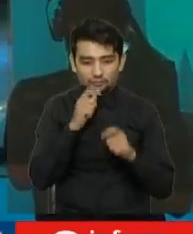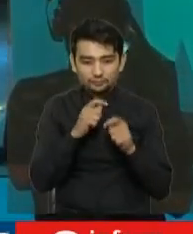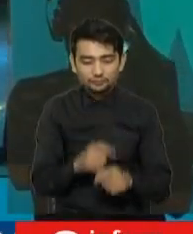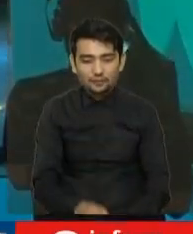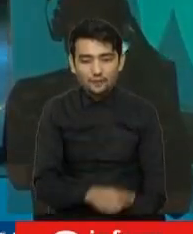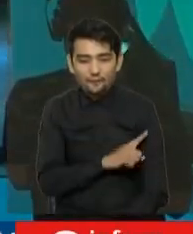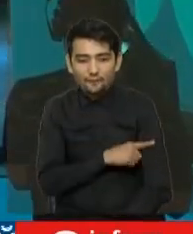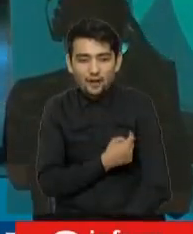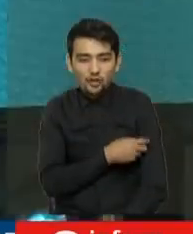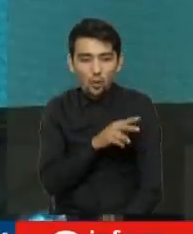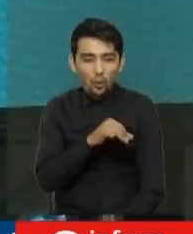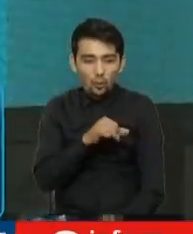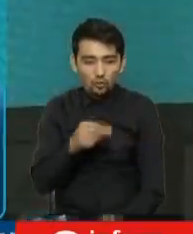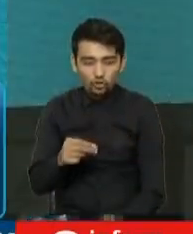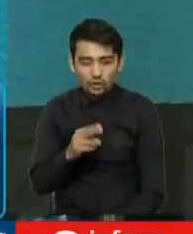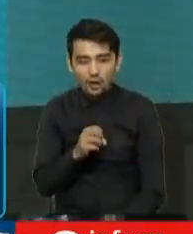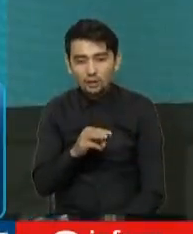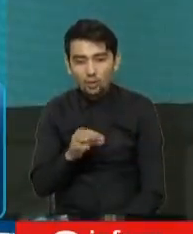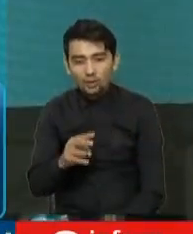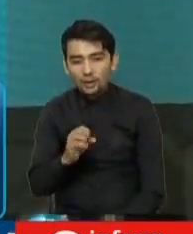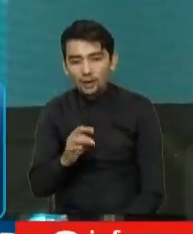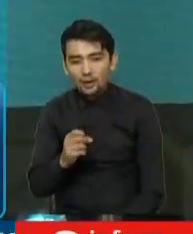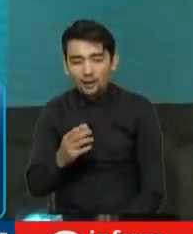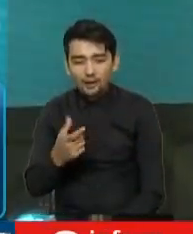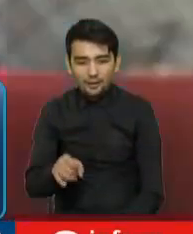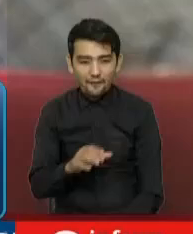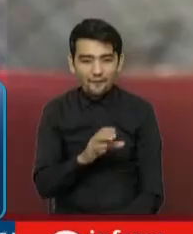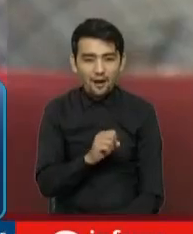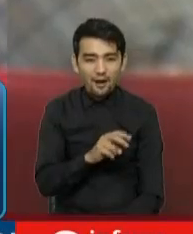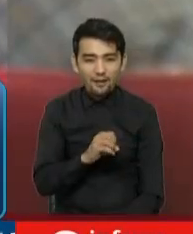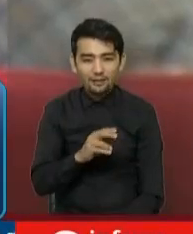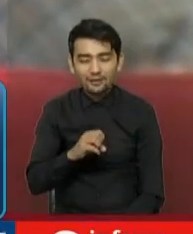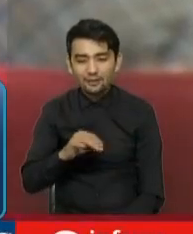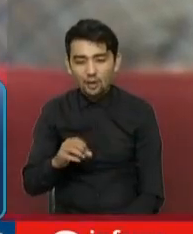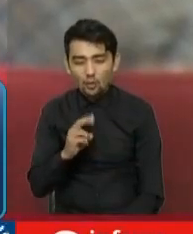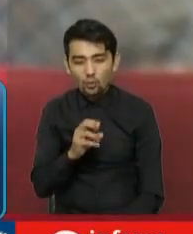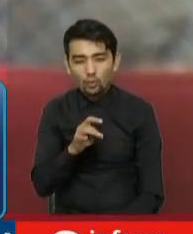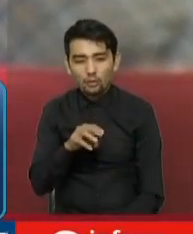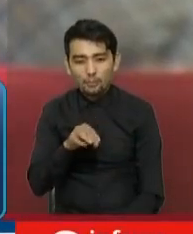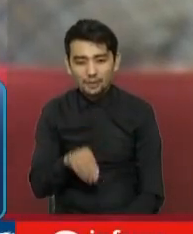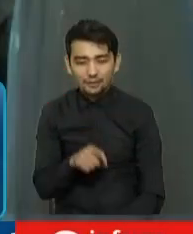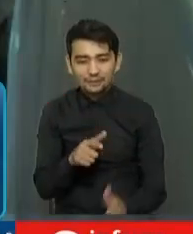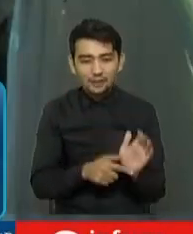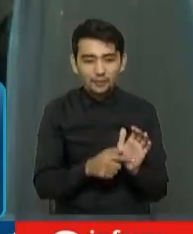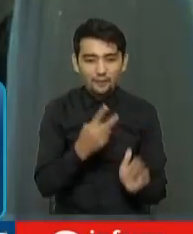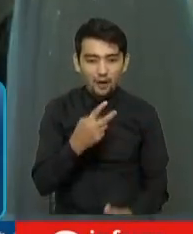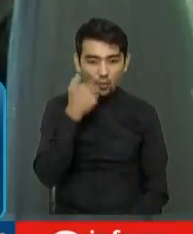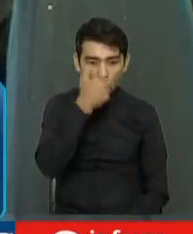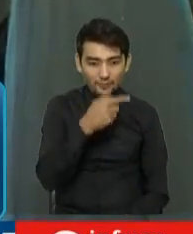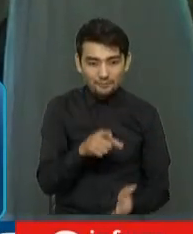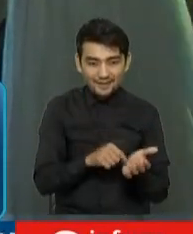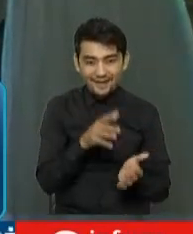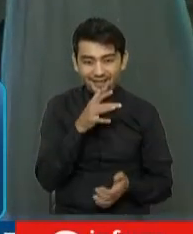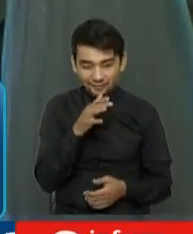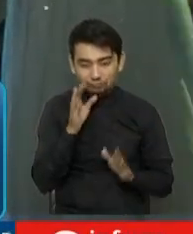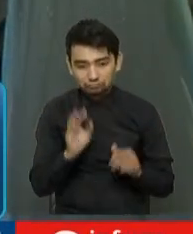Врач лучевой диагностики из Катон-Карагая Валентина Шершнева стала обладателем ордена Хурмет. Ей уже 72 года, но несмотря на пенсионный